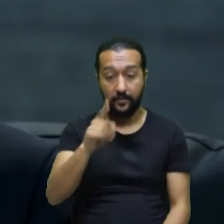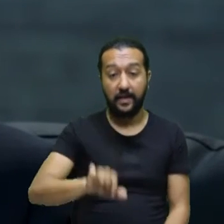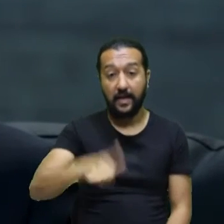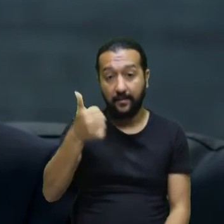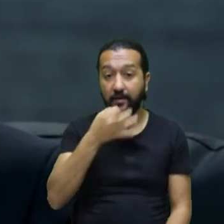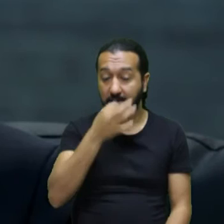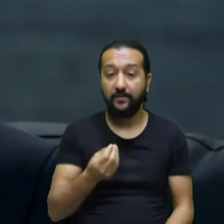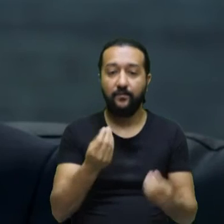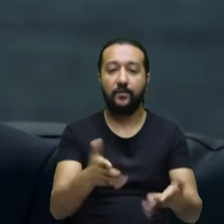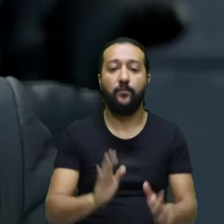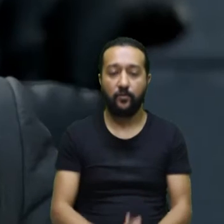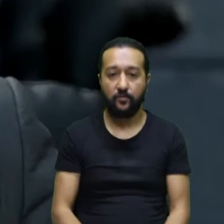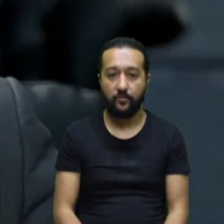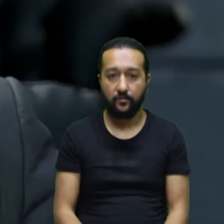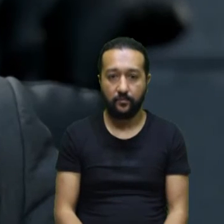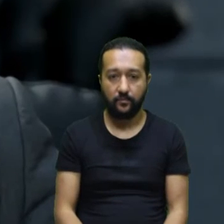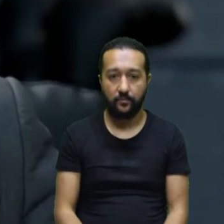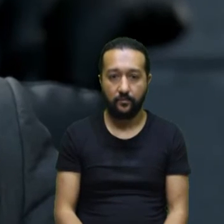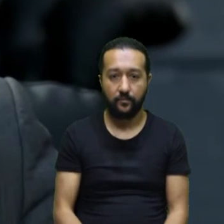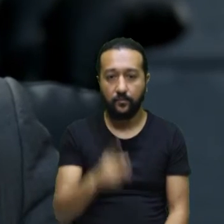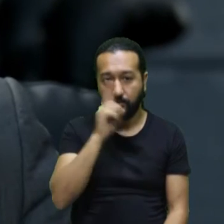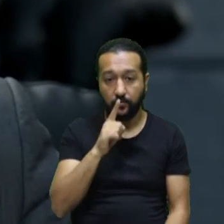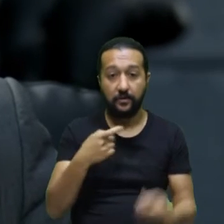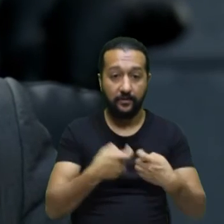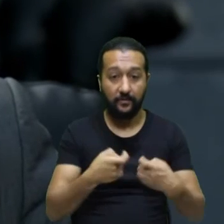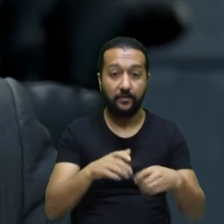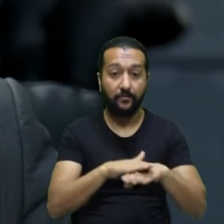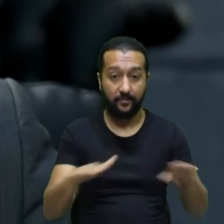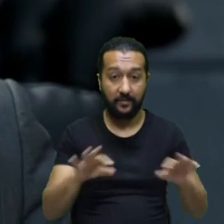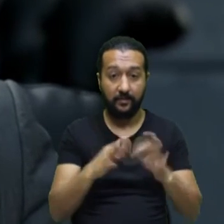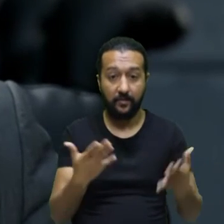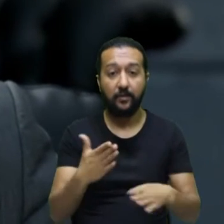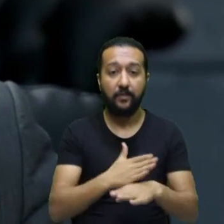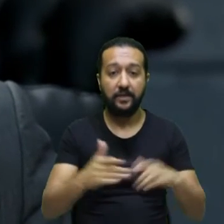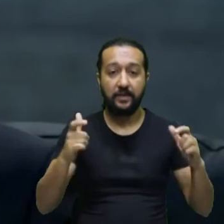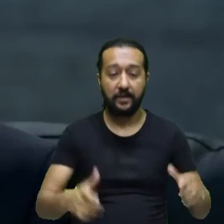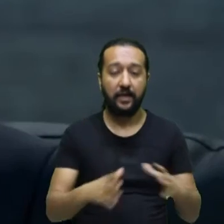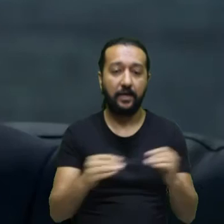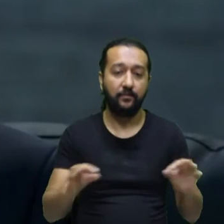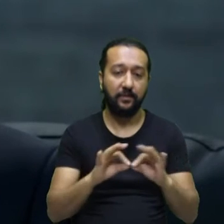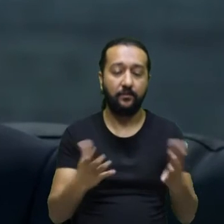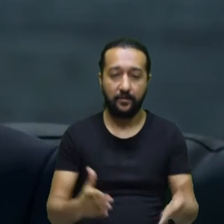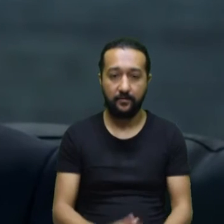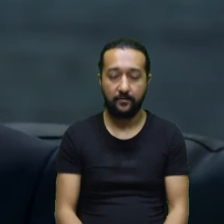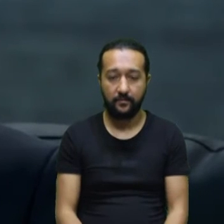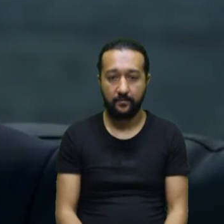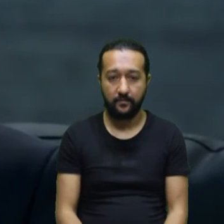bir galibiyete izin verilmiyor. Çünkü savaşın bitmesi pazarın kaybı demek.